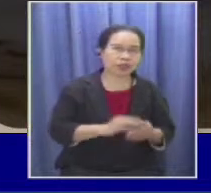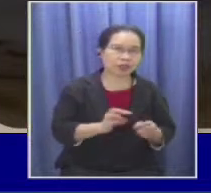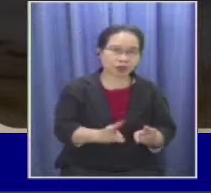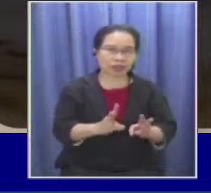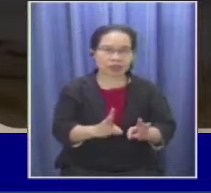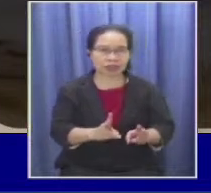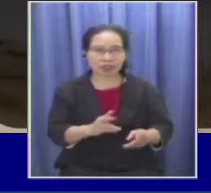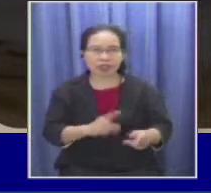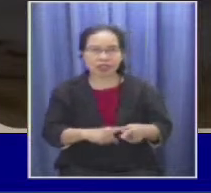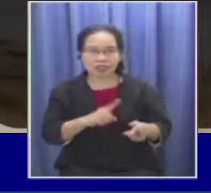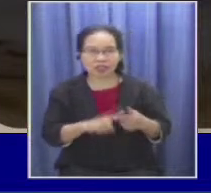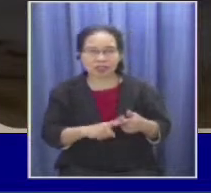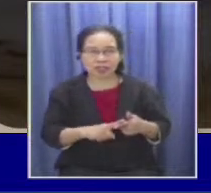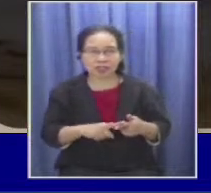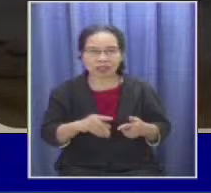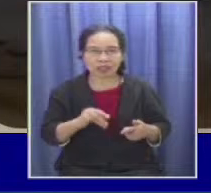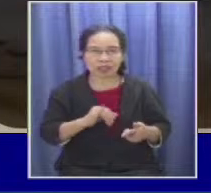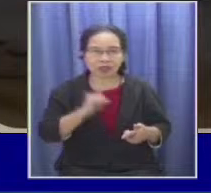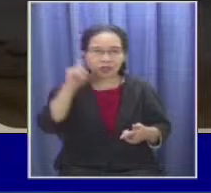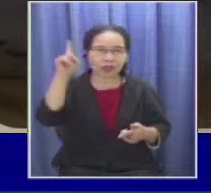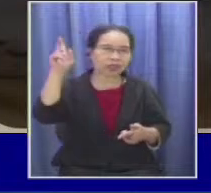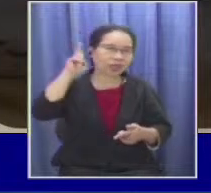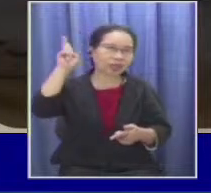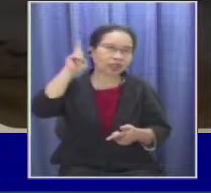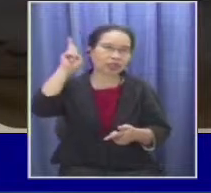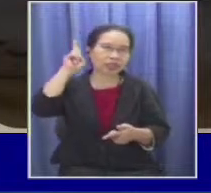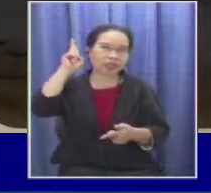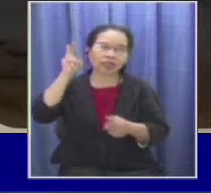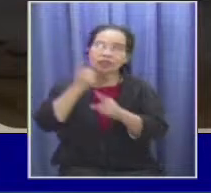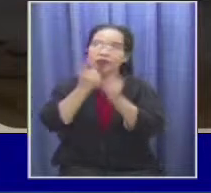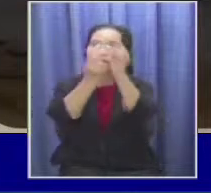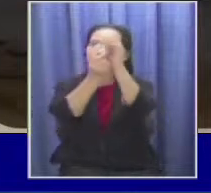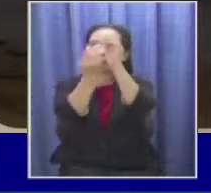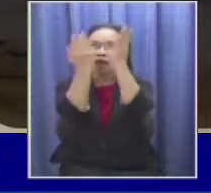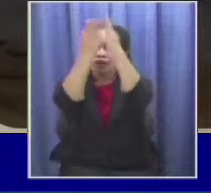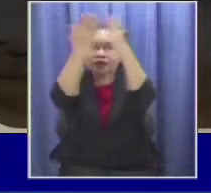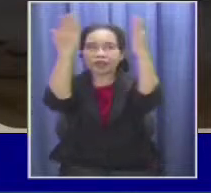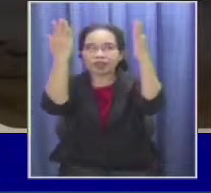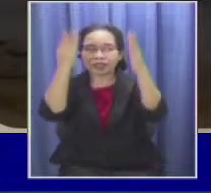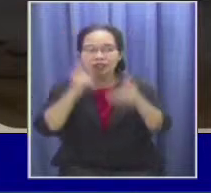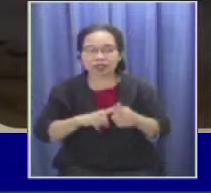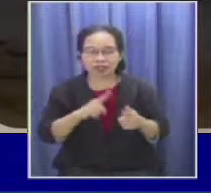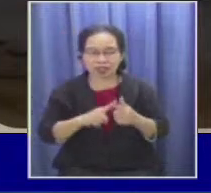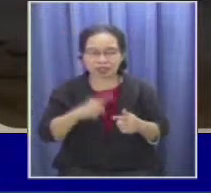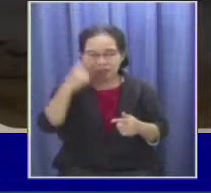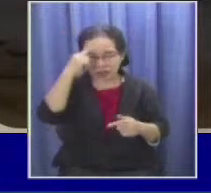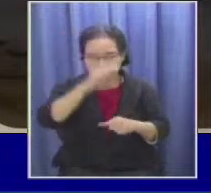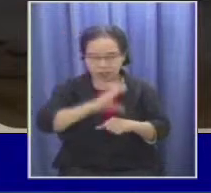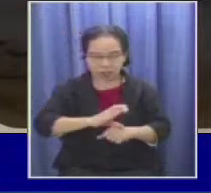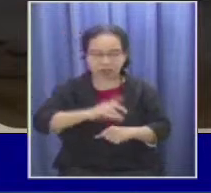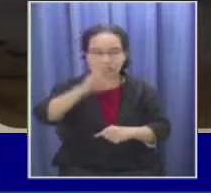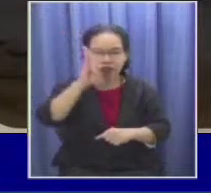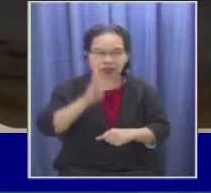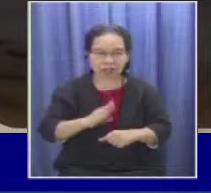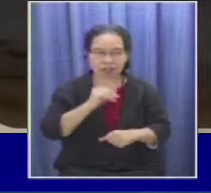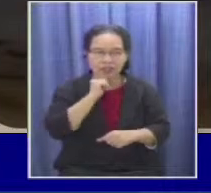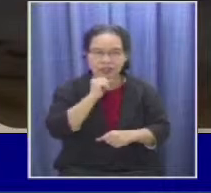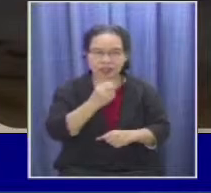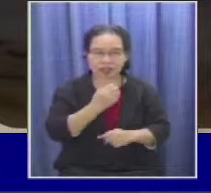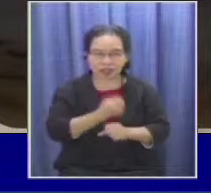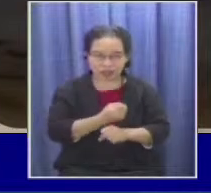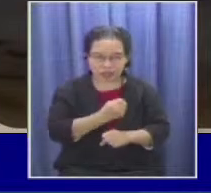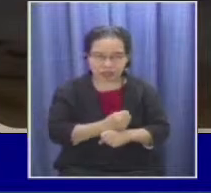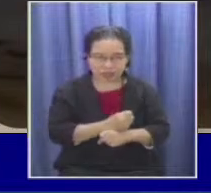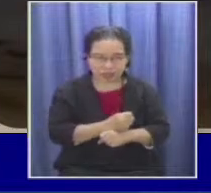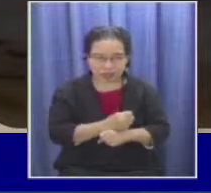no so a menso mefiri wɔ soro metie ɛno nti yenim ne nneɛma a Nyankopɔn pɛ te bia Nyankopɔn pɛ sɛ